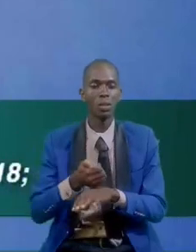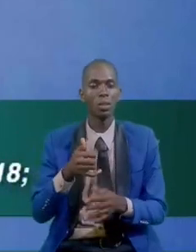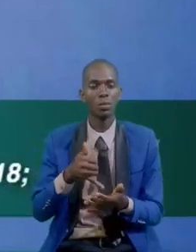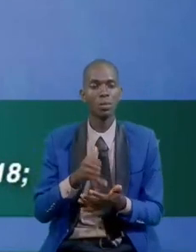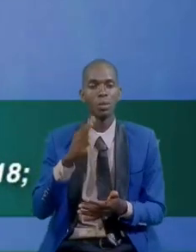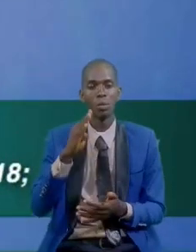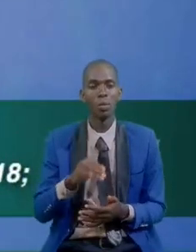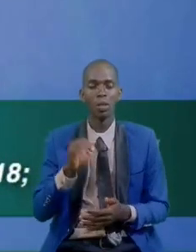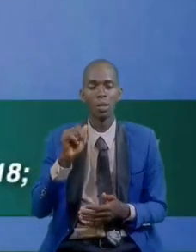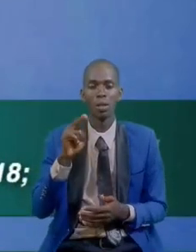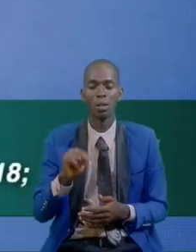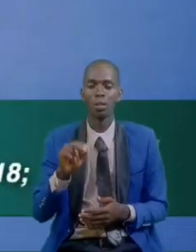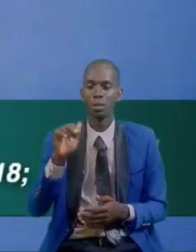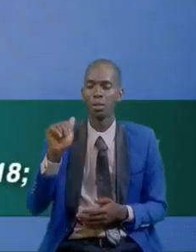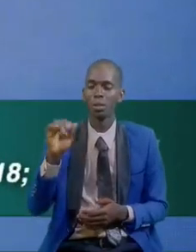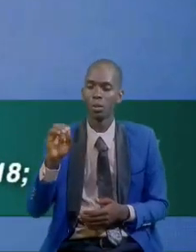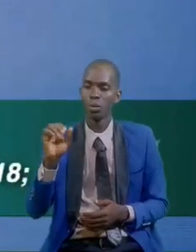résolution, intervint par un vin.